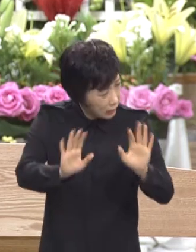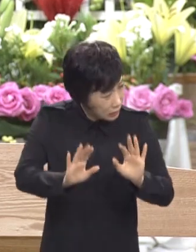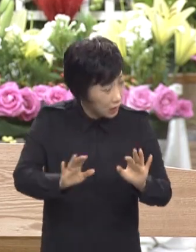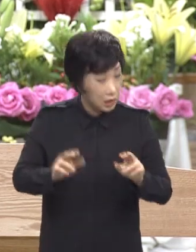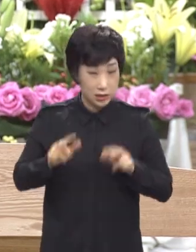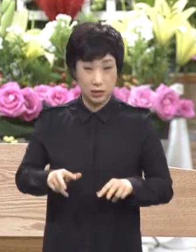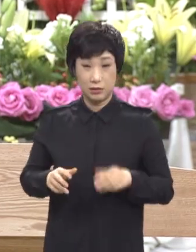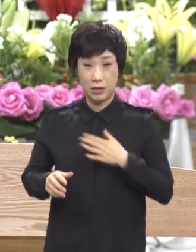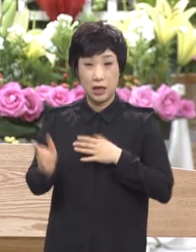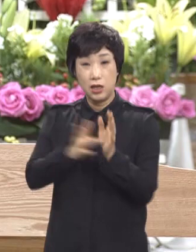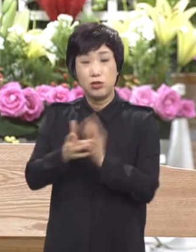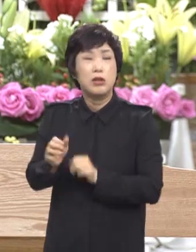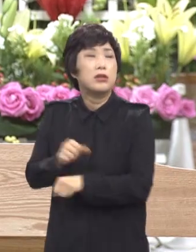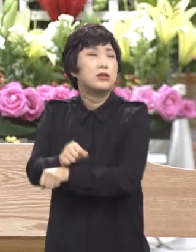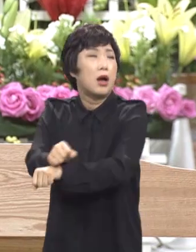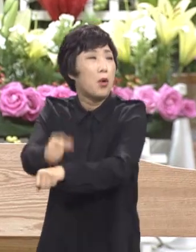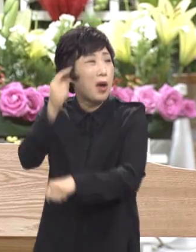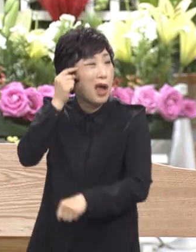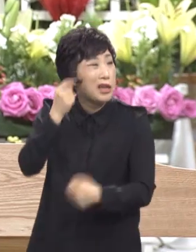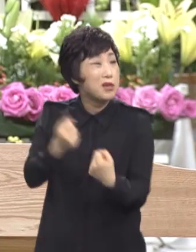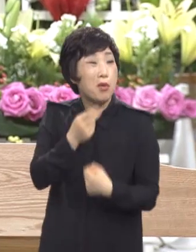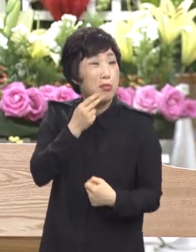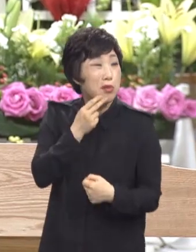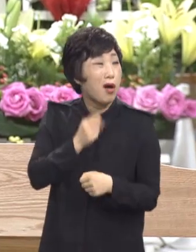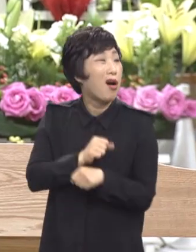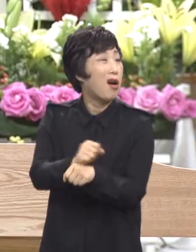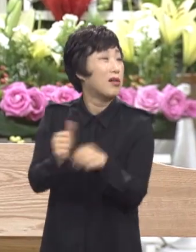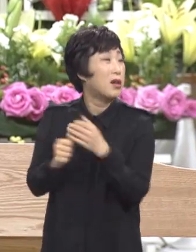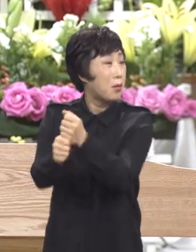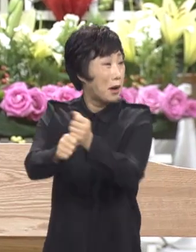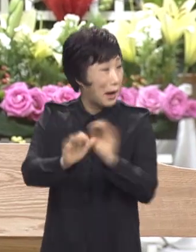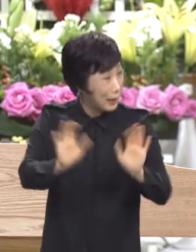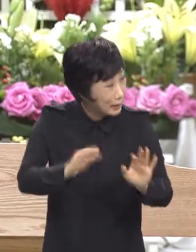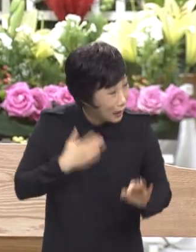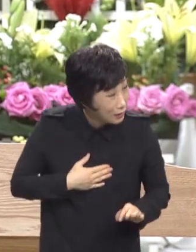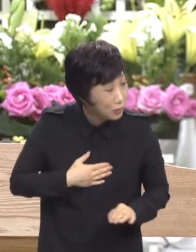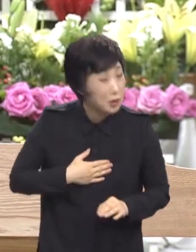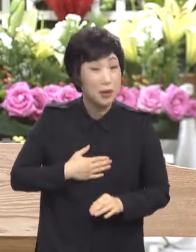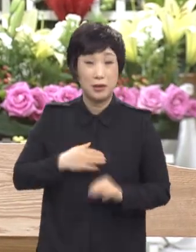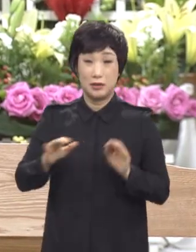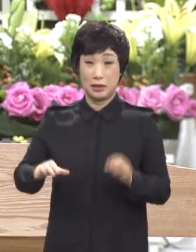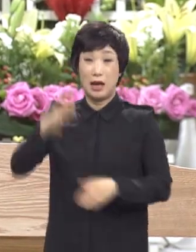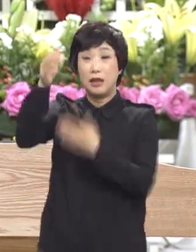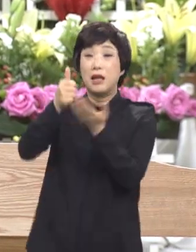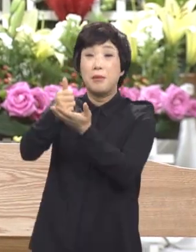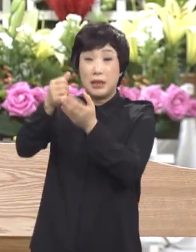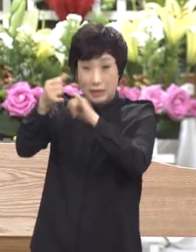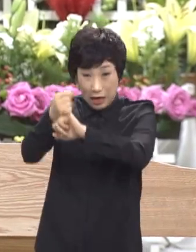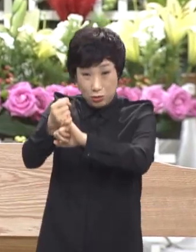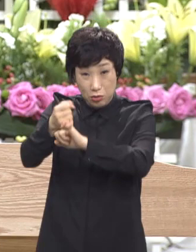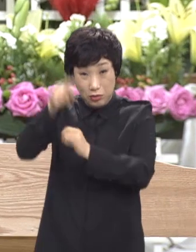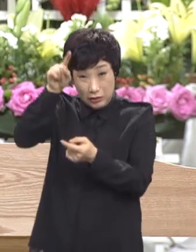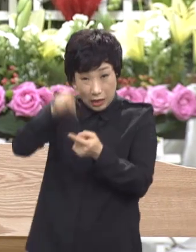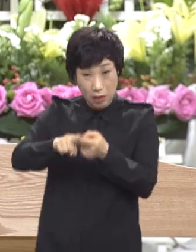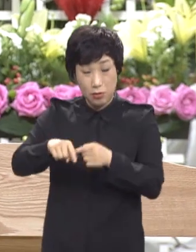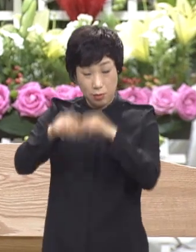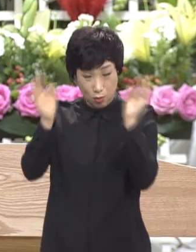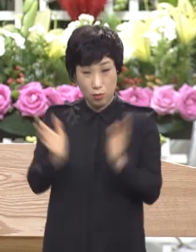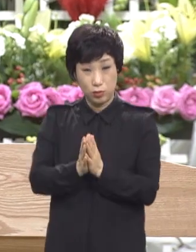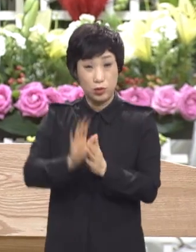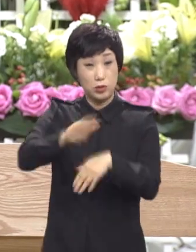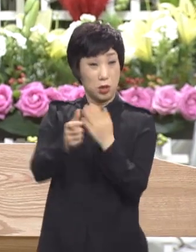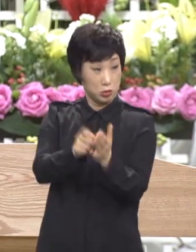내가 이렇게 끌려가는 것은 힘이 없어서 그런 게 아니야. 하나님이 약속하신 약속을